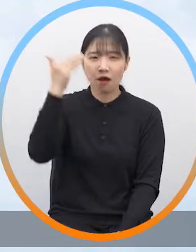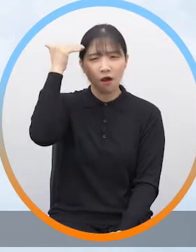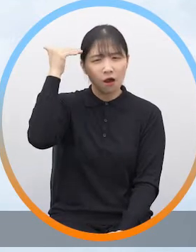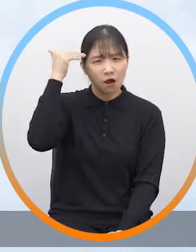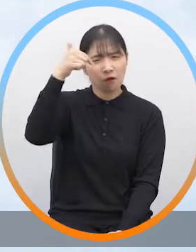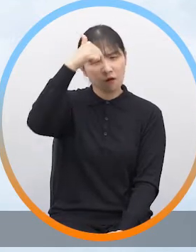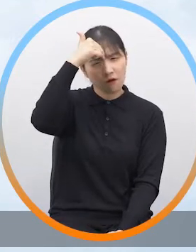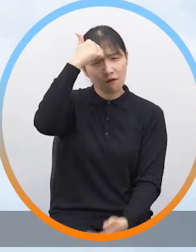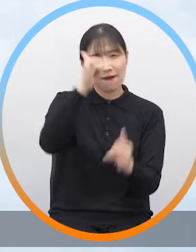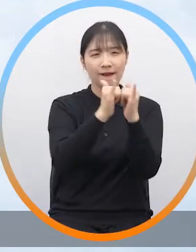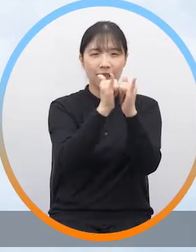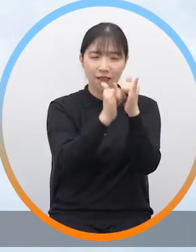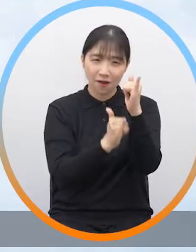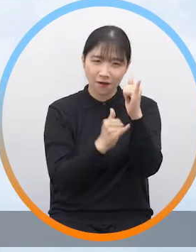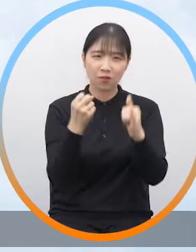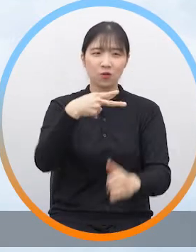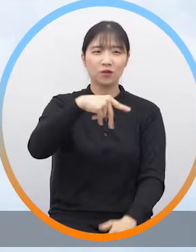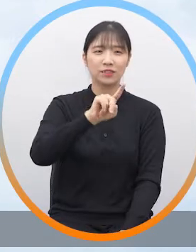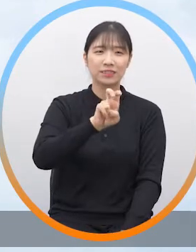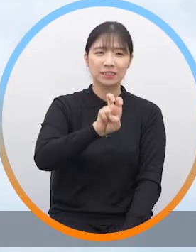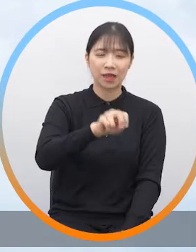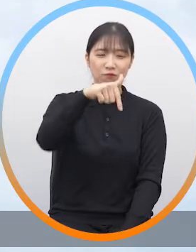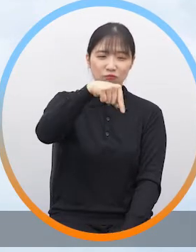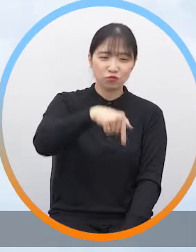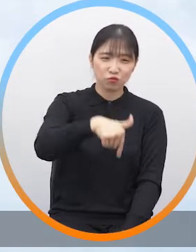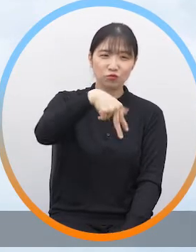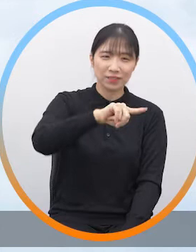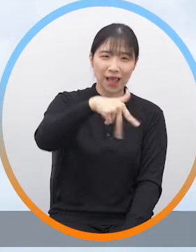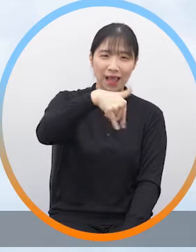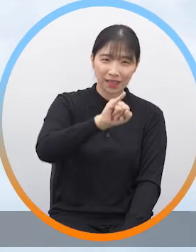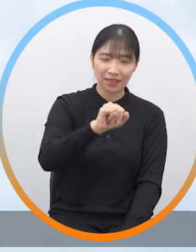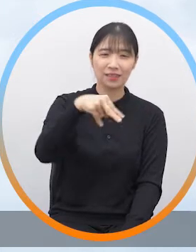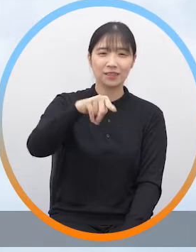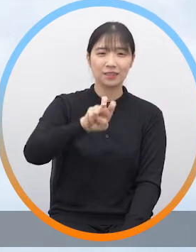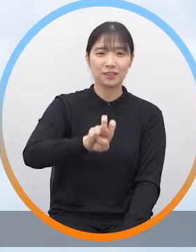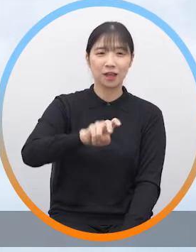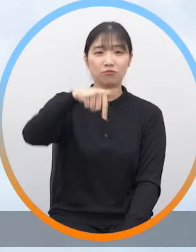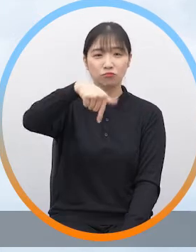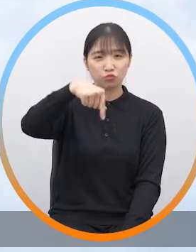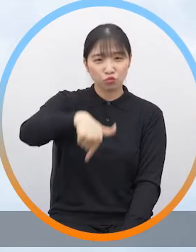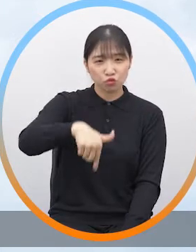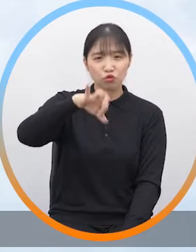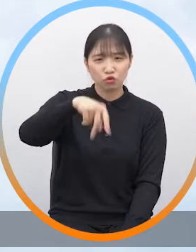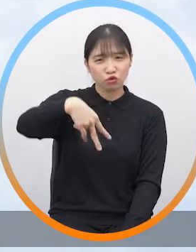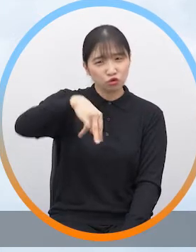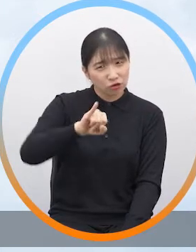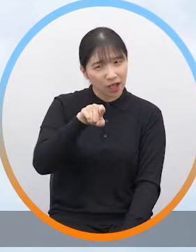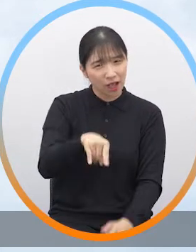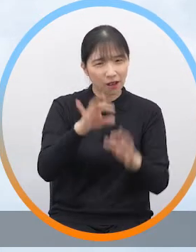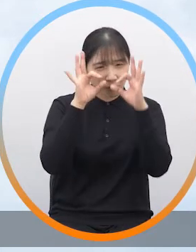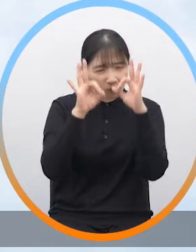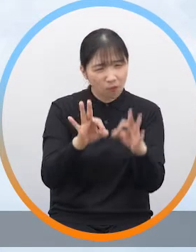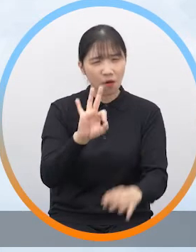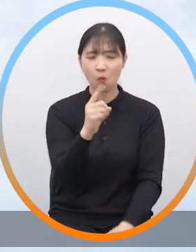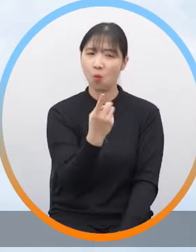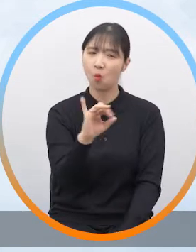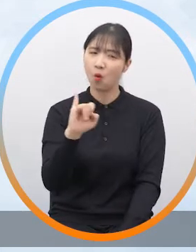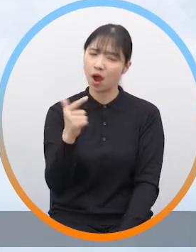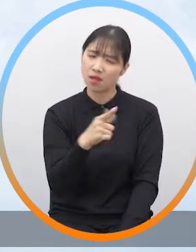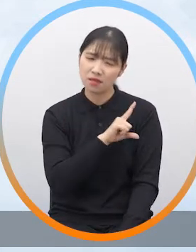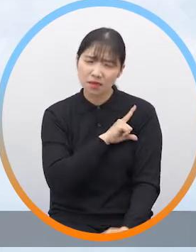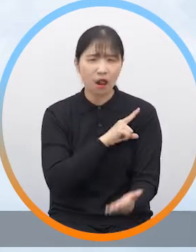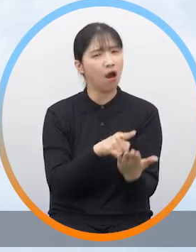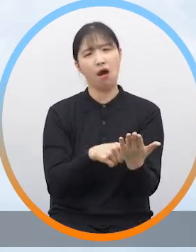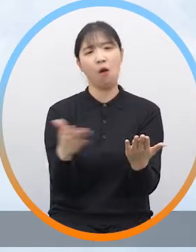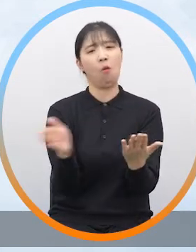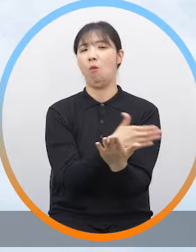우리나라의 고대 역사, 고 삼국사기, 삼국유사 이러한 우리 고대 사서에는 왕인의 이름이 전혀